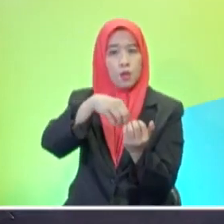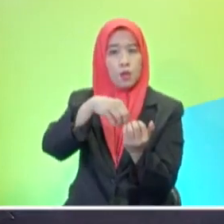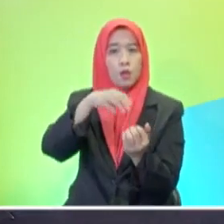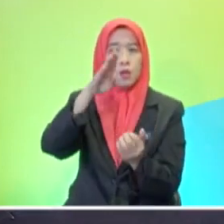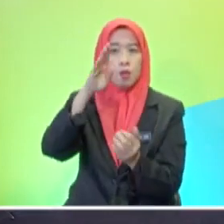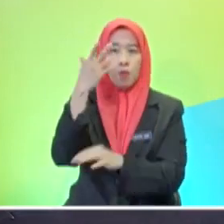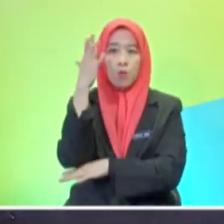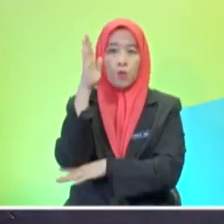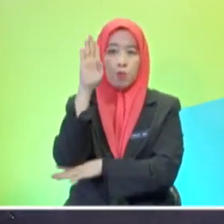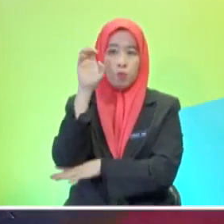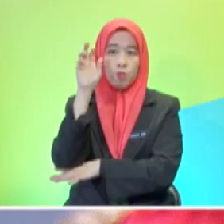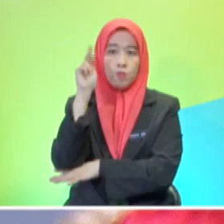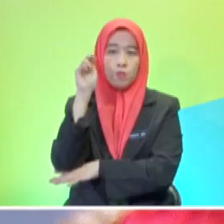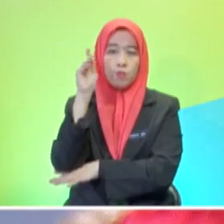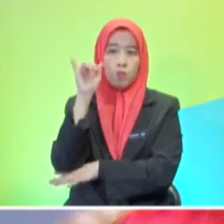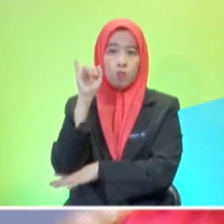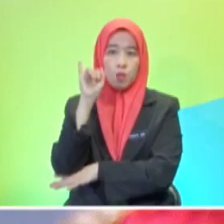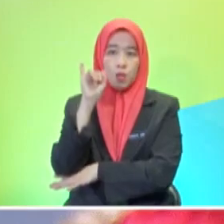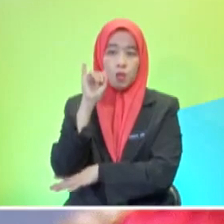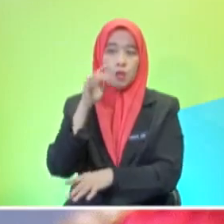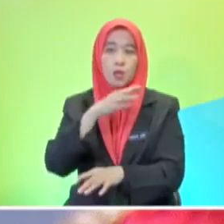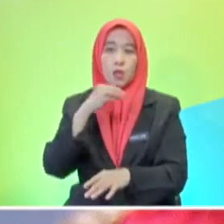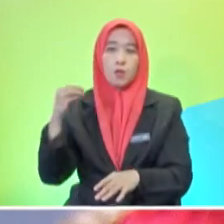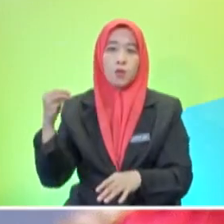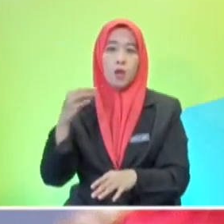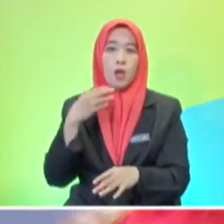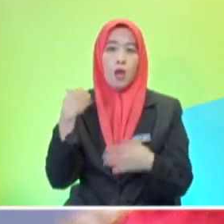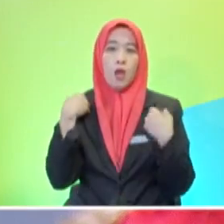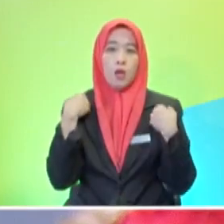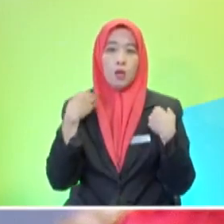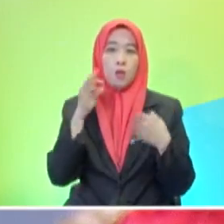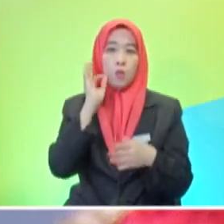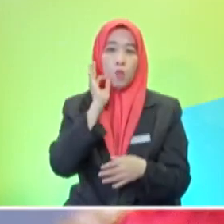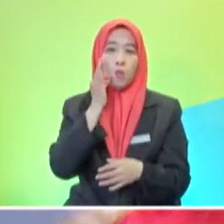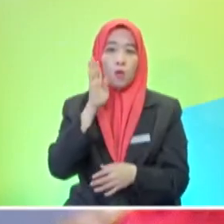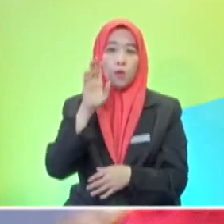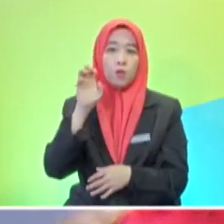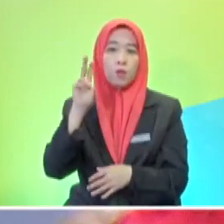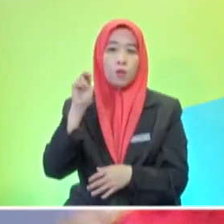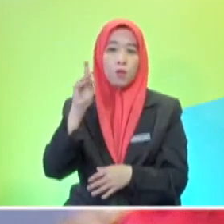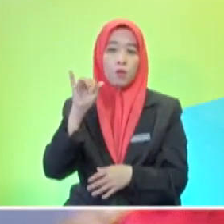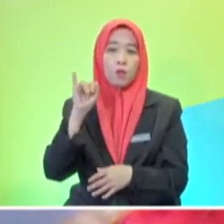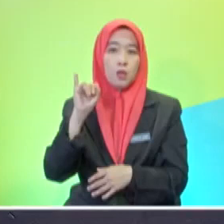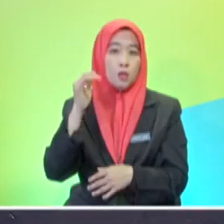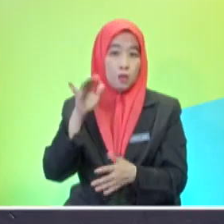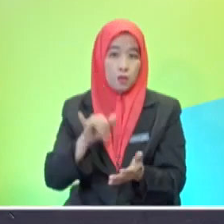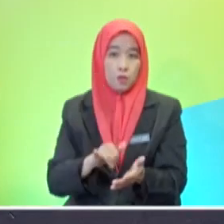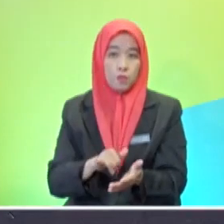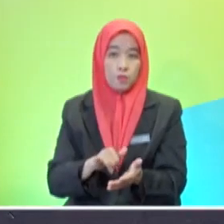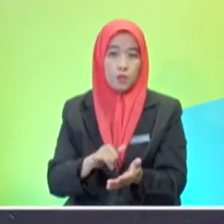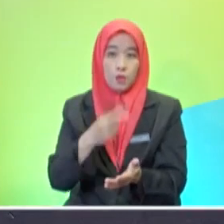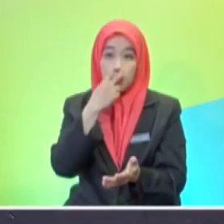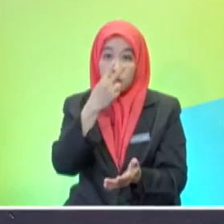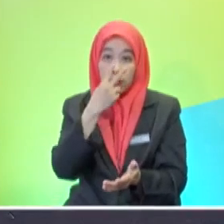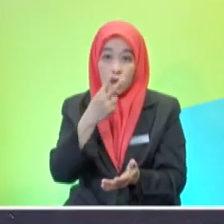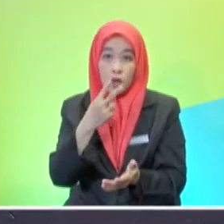cikgu? Betul. Ini adalah pokok bendi dan ada buah bendi kat situ. Ada. Boleh Syafika tunjukkan kat mana? Kalau nak lihat dari mata kasar